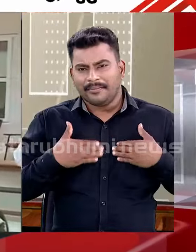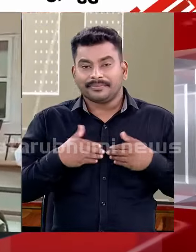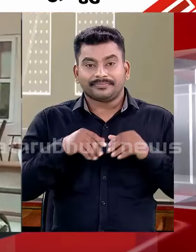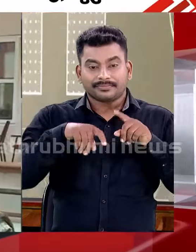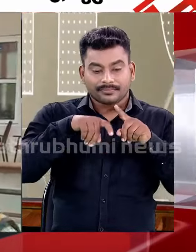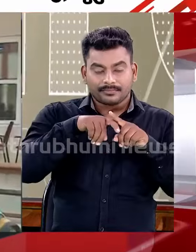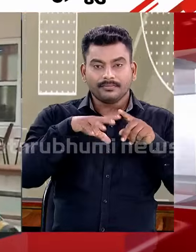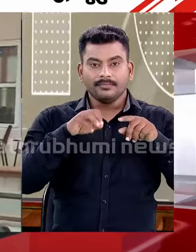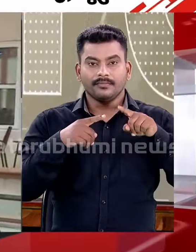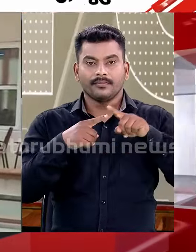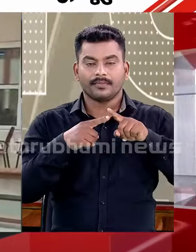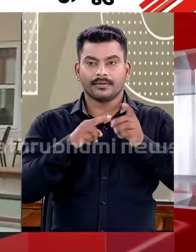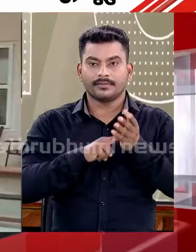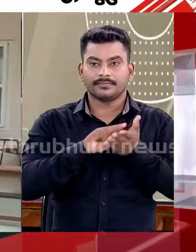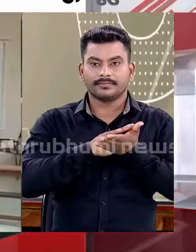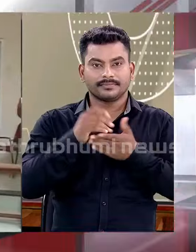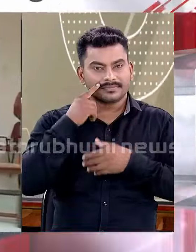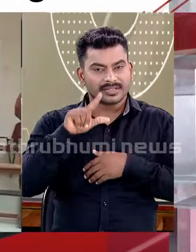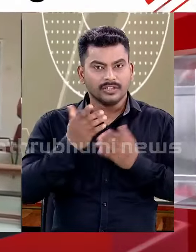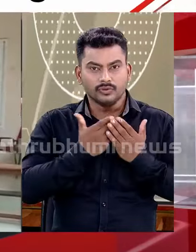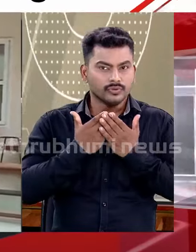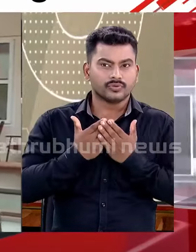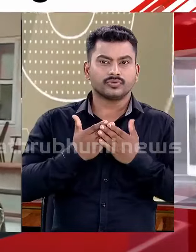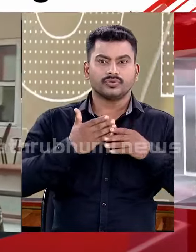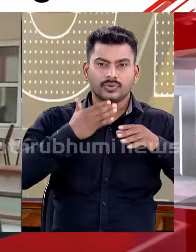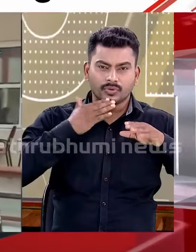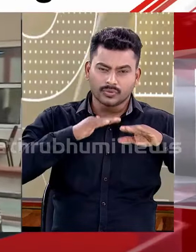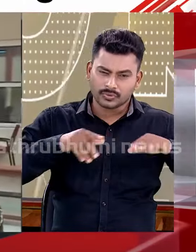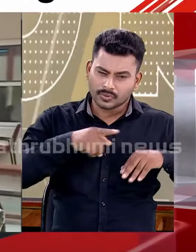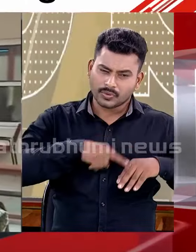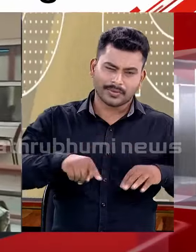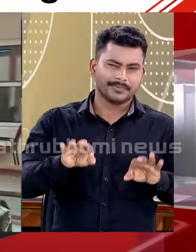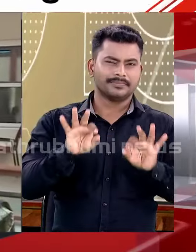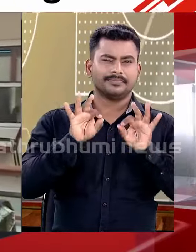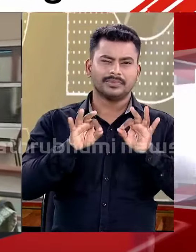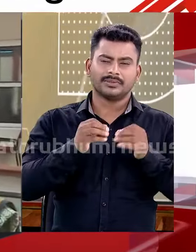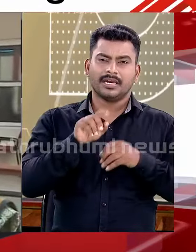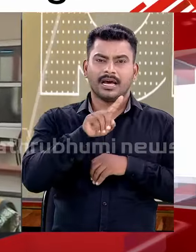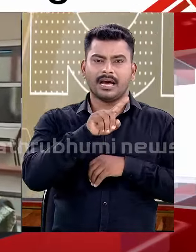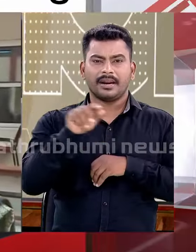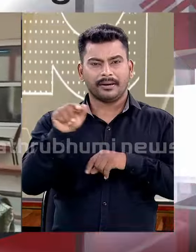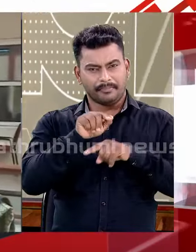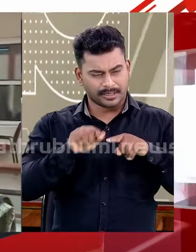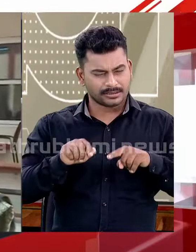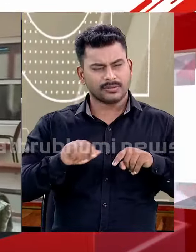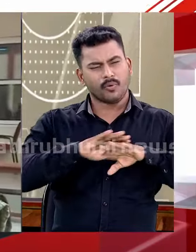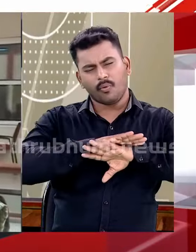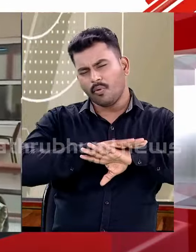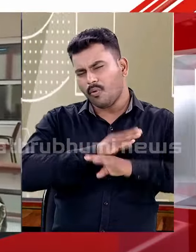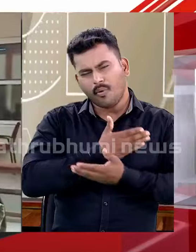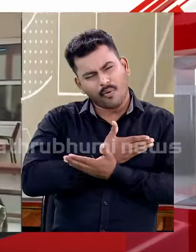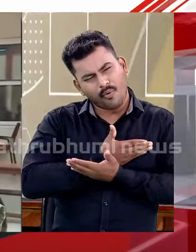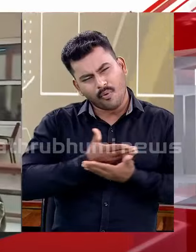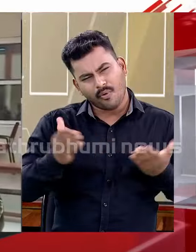മിടുക്കികൾ വളരെ മികച്ച റിസൾട്ട് കൊണ്ടുവരുമെന്നാണ് ഞങ്ങൾ പ്രതീക്ഷിക്കുന്നത്. 100% റിസൾട്ട് ഞങ്ങൾ പ്രതീക്ഷിച്ചിരിക്കുകയാണ്. സ്കൂൾ വൈസ് റിസൾട്ട് ഞങ്ങൾക്ക്